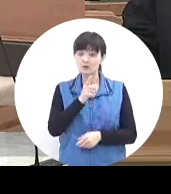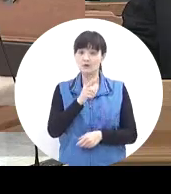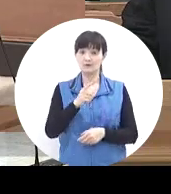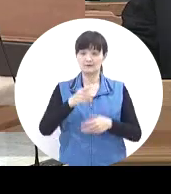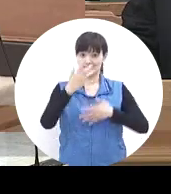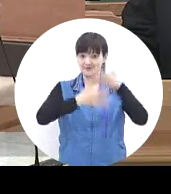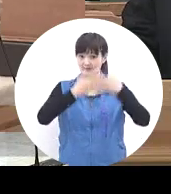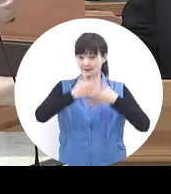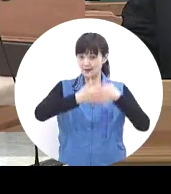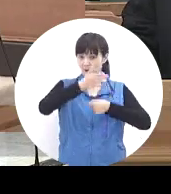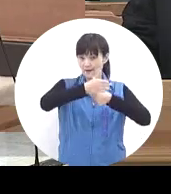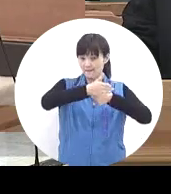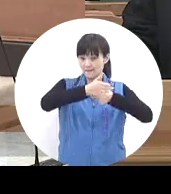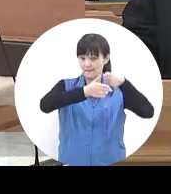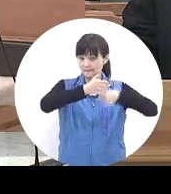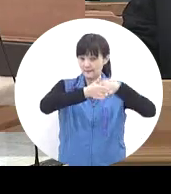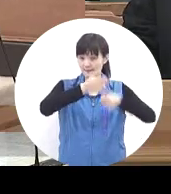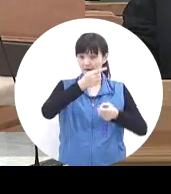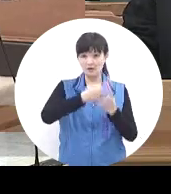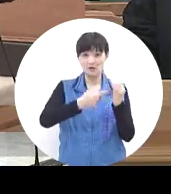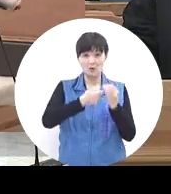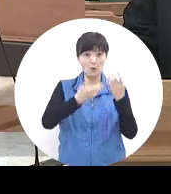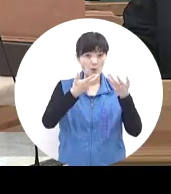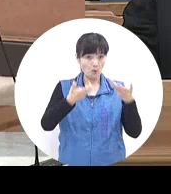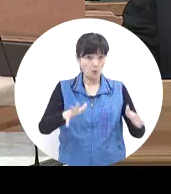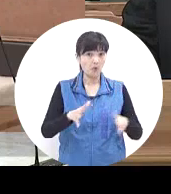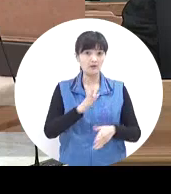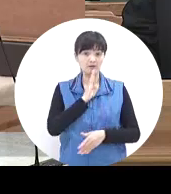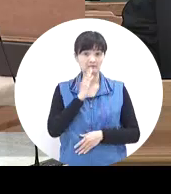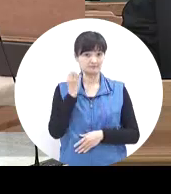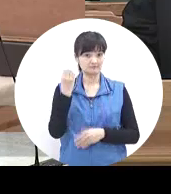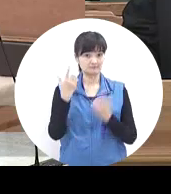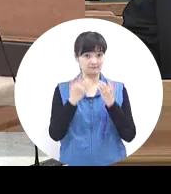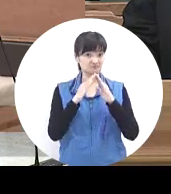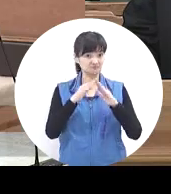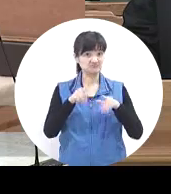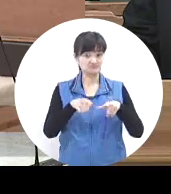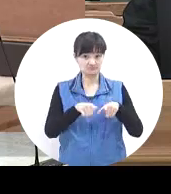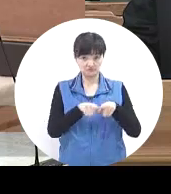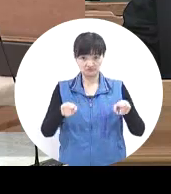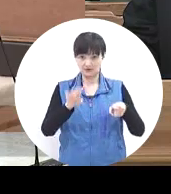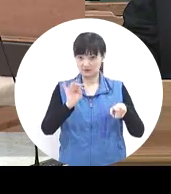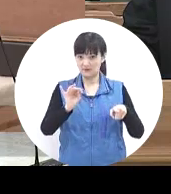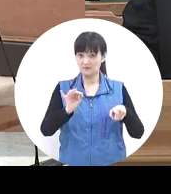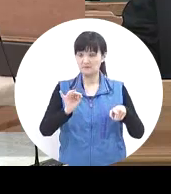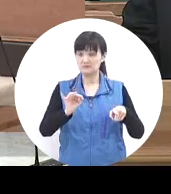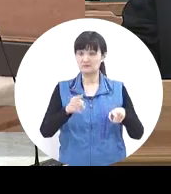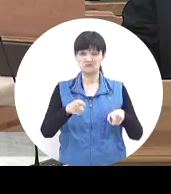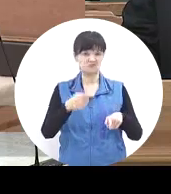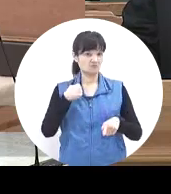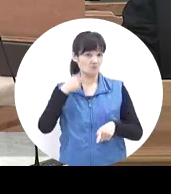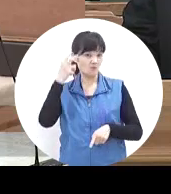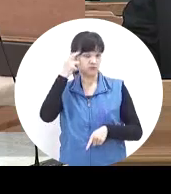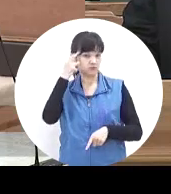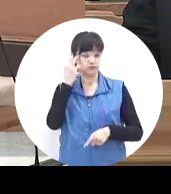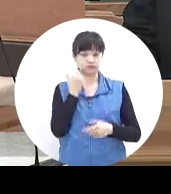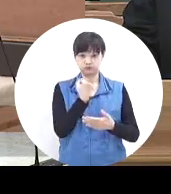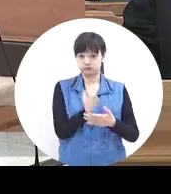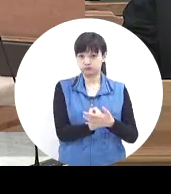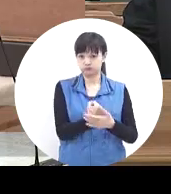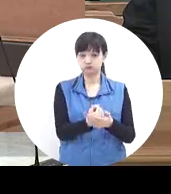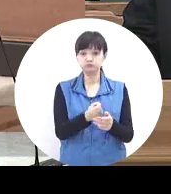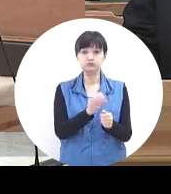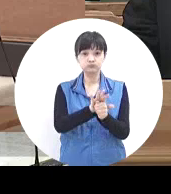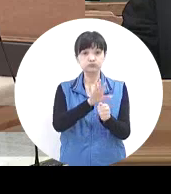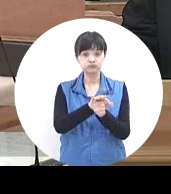全国的数一数二，所以应该这100坪的空间，应该市长你要保护这些我们协拍中心应